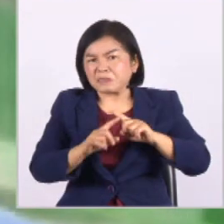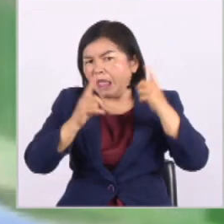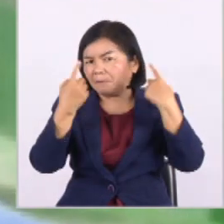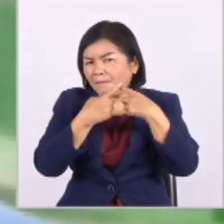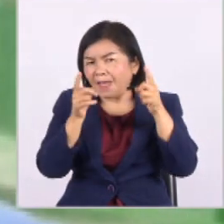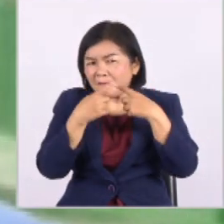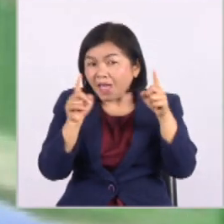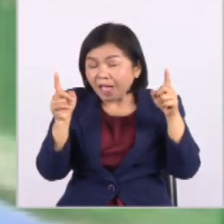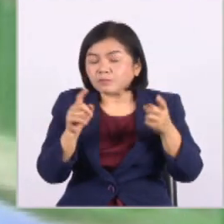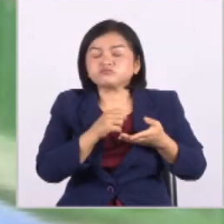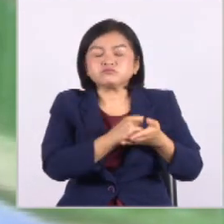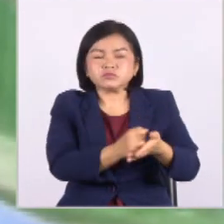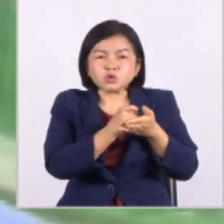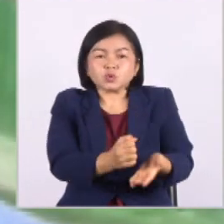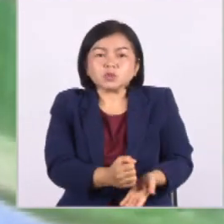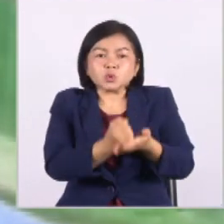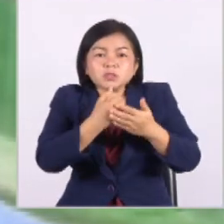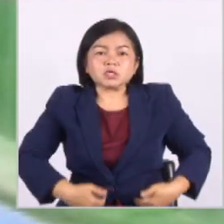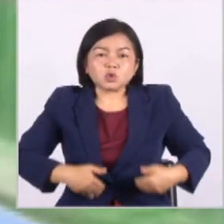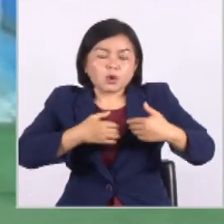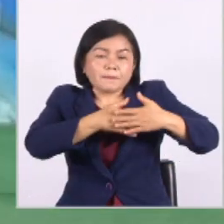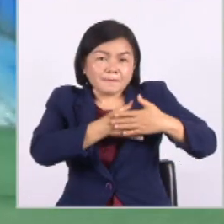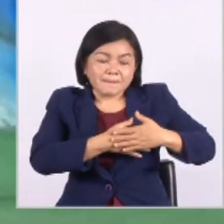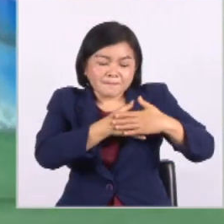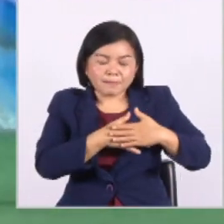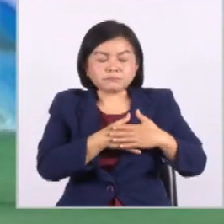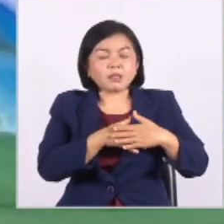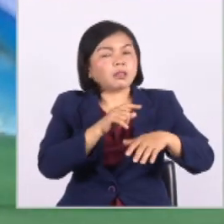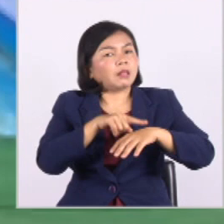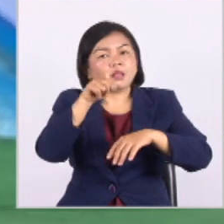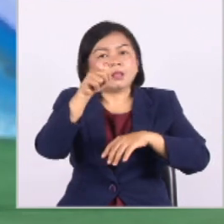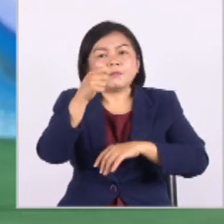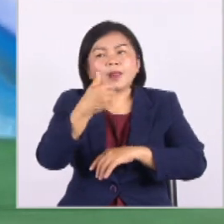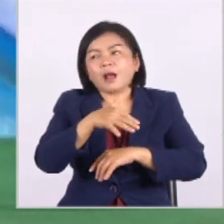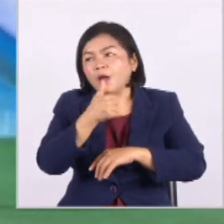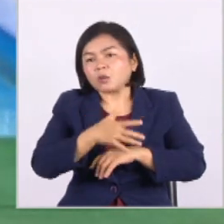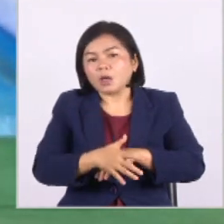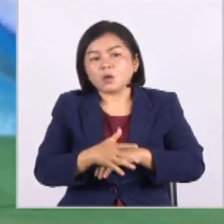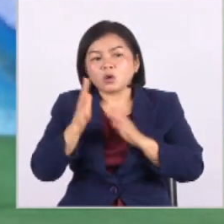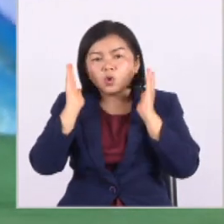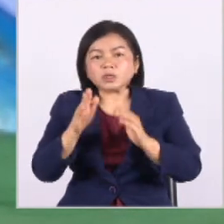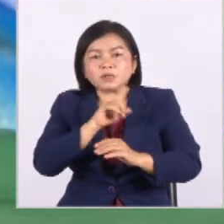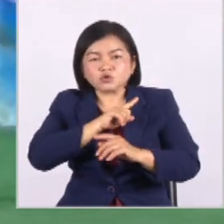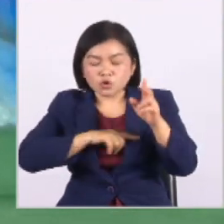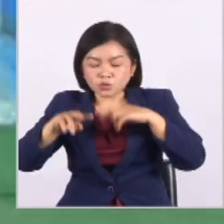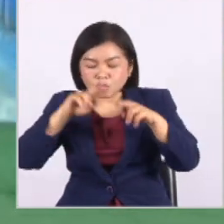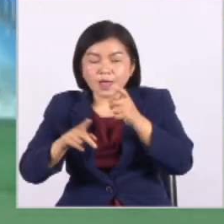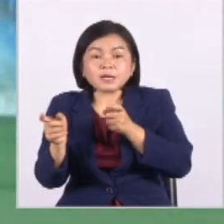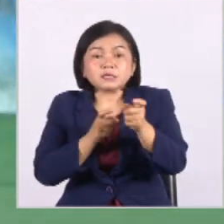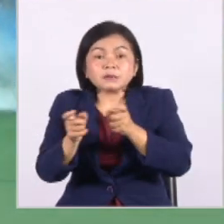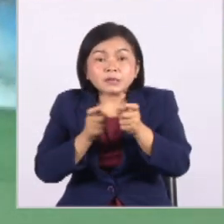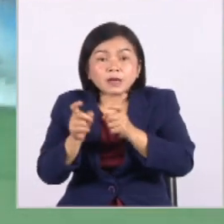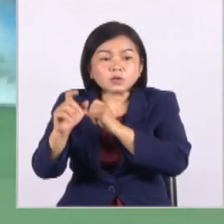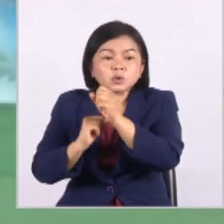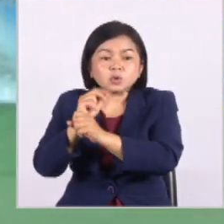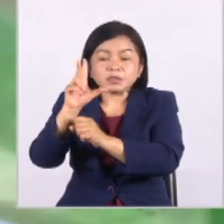แล้วก็มีคนมาช่วยน้องทำ CPRแต่ว่าสุดท้ายก็เสียชีวิตอย่างที่ว่าทางผู้จัดการส่วนน้ำเนี่ยชื่อคุณวิชิตศรีบุญเพ็งอายุ 30ปีเขา